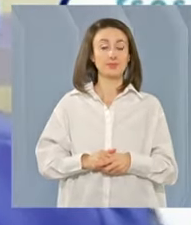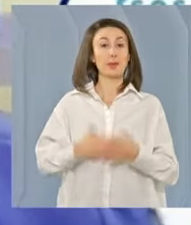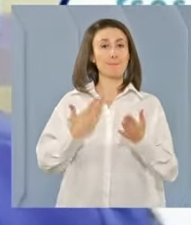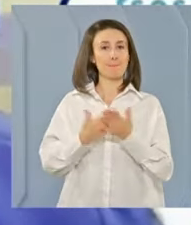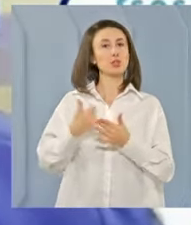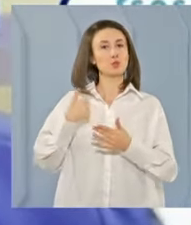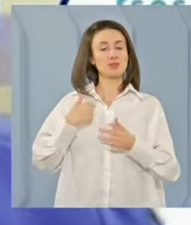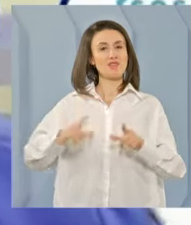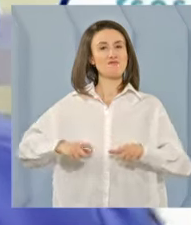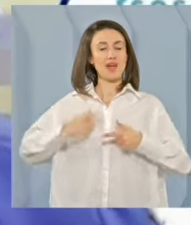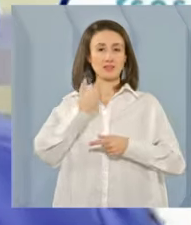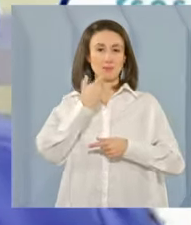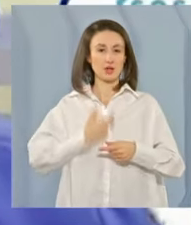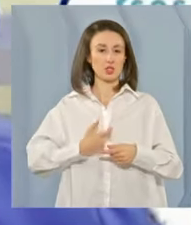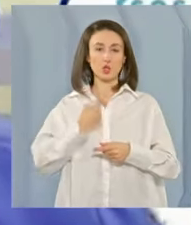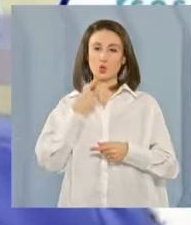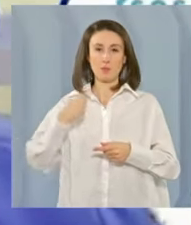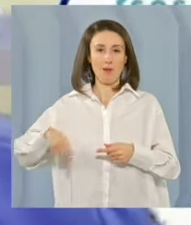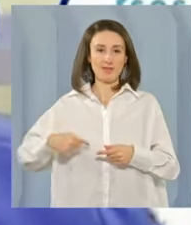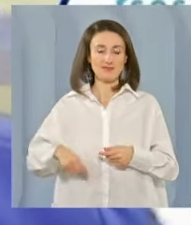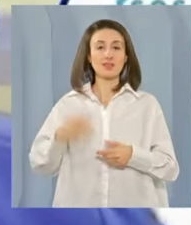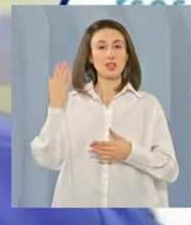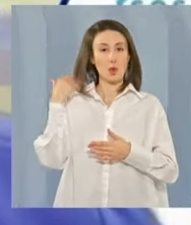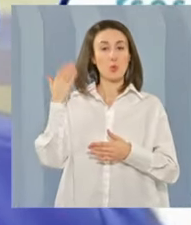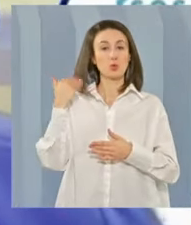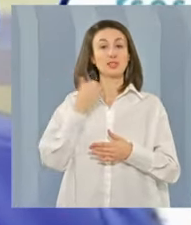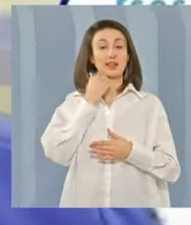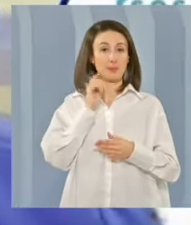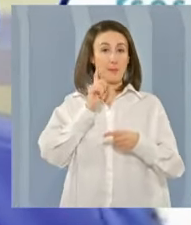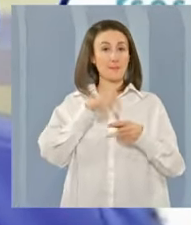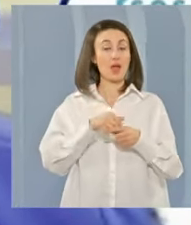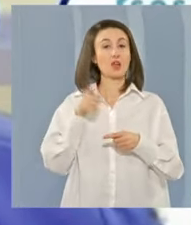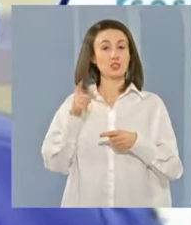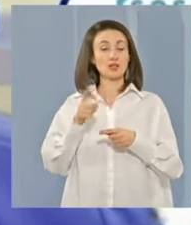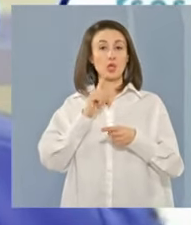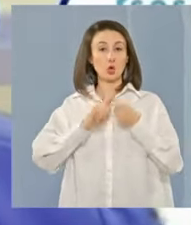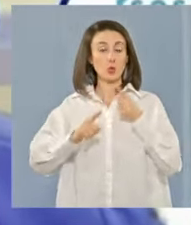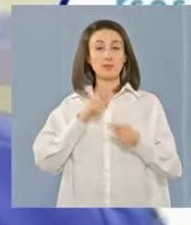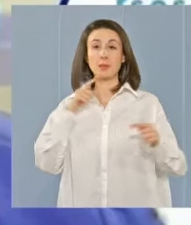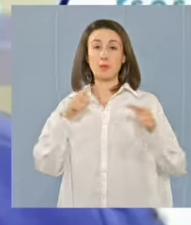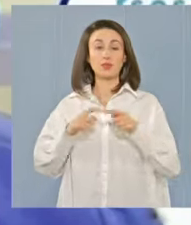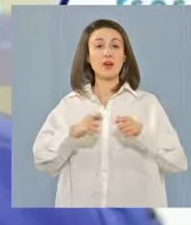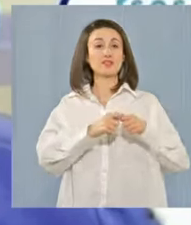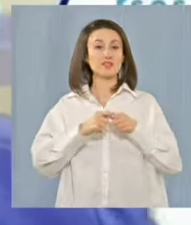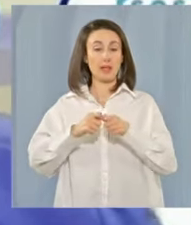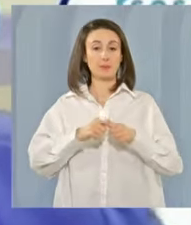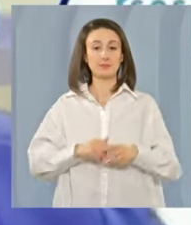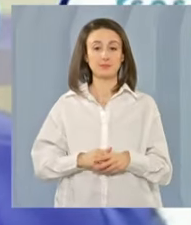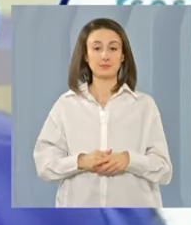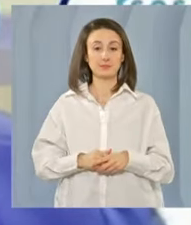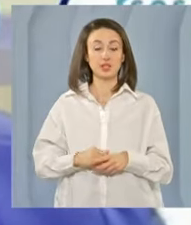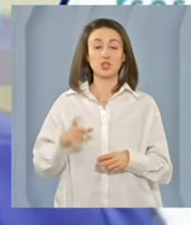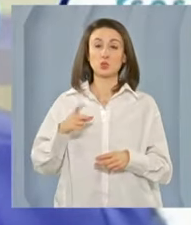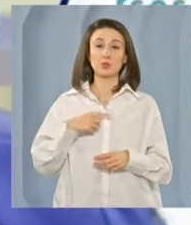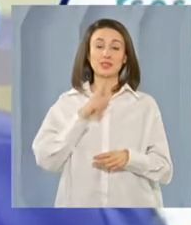Pentru mine viața personală nu mai există de mult de când m-am implicat în această luptă împotriva sistemului. Sunt